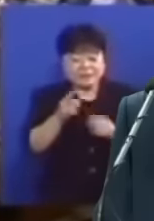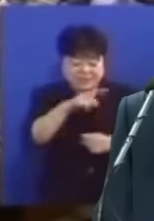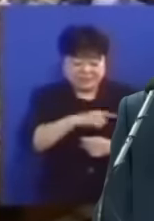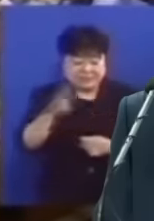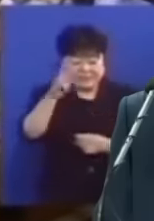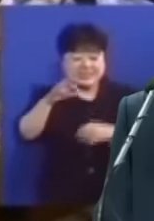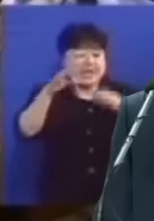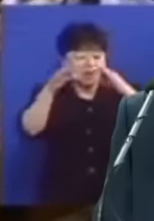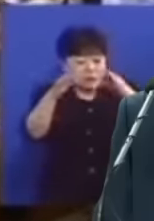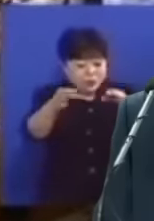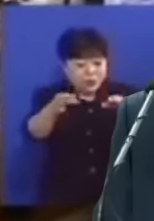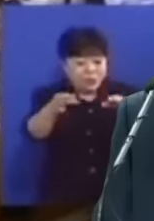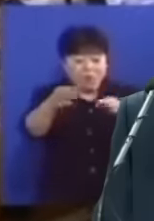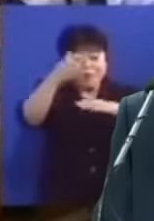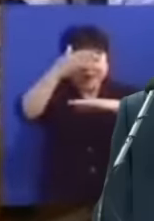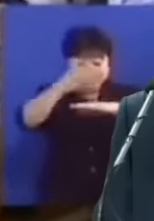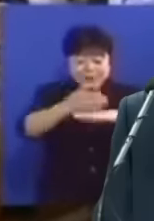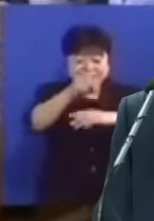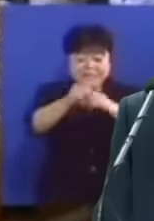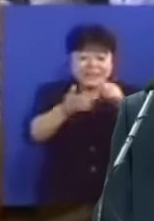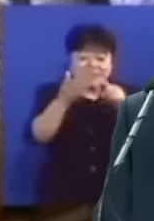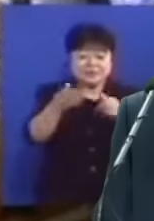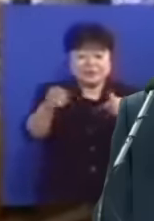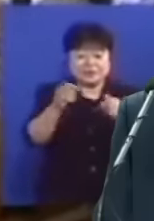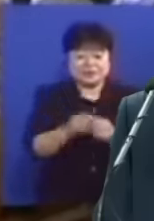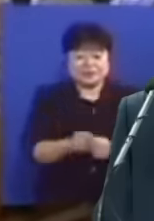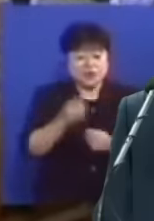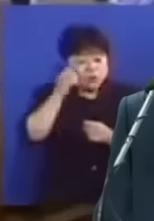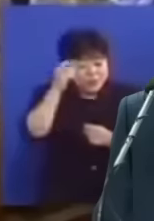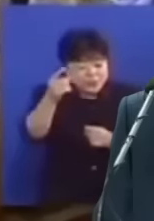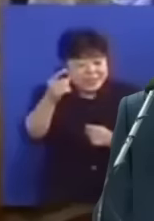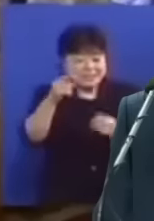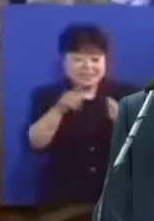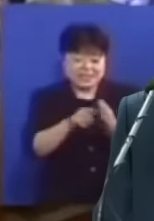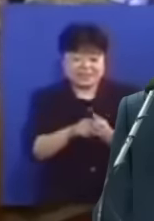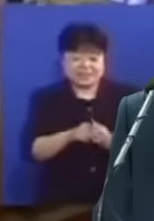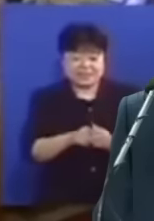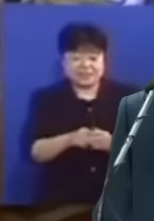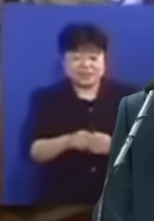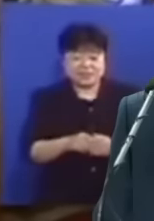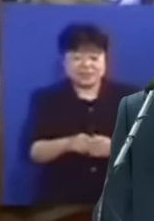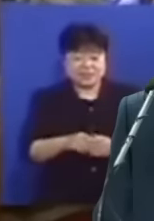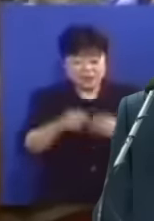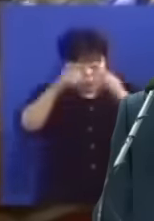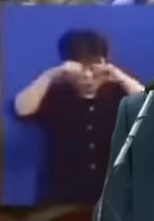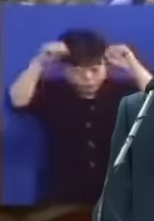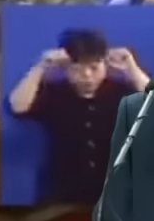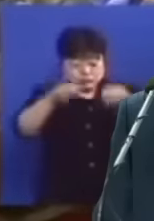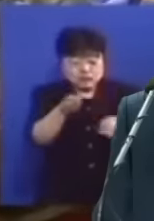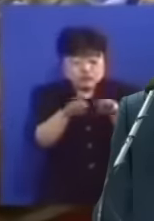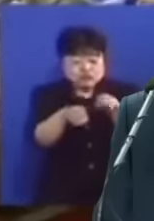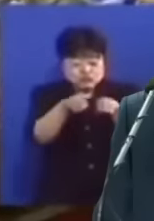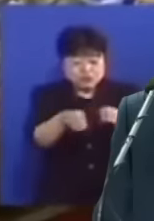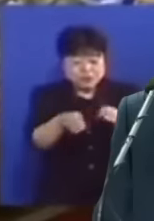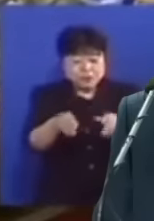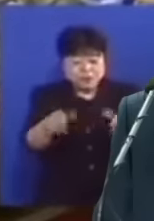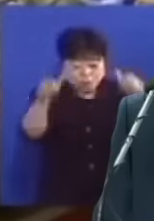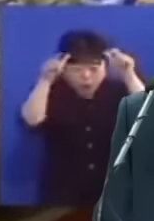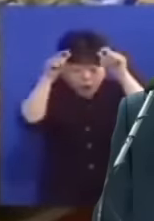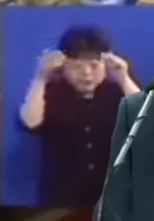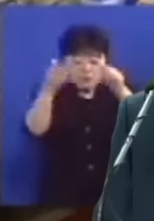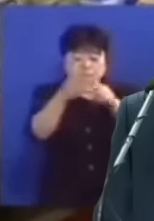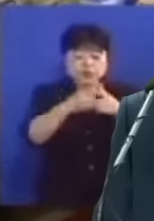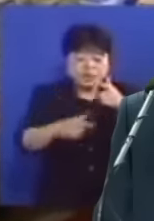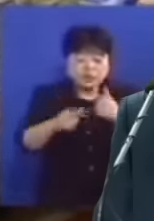이름을 찬송하며 감사함으로 하나님을 위대하시다 하리니 이것이 소꽃 꿀과 굽이 있는 황소를